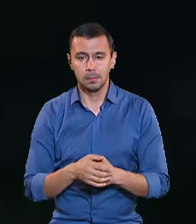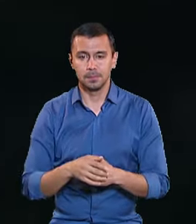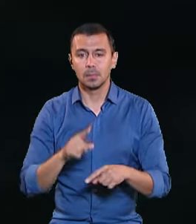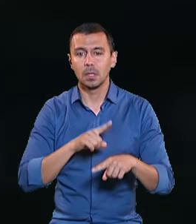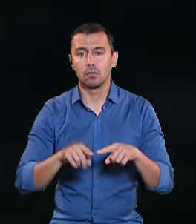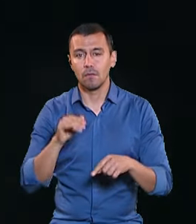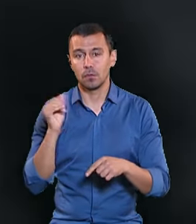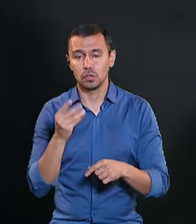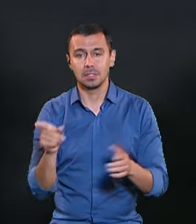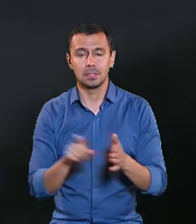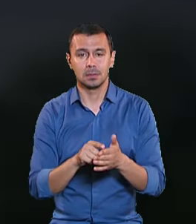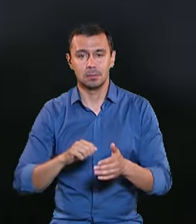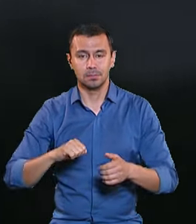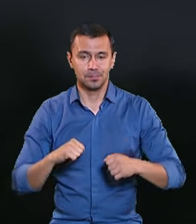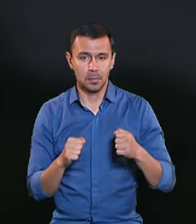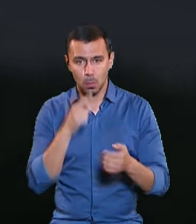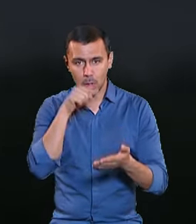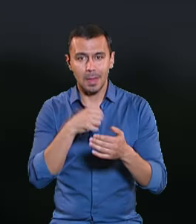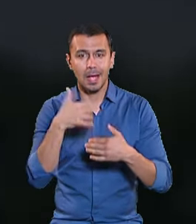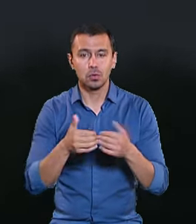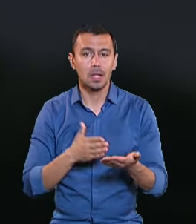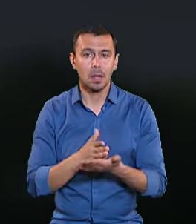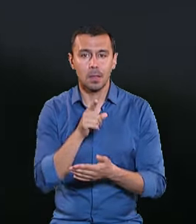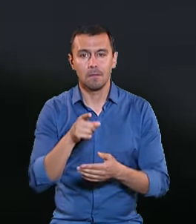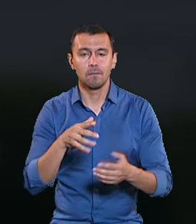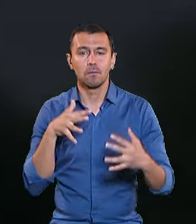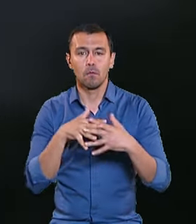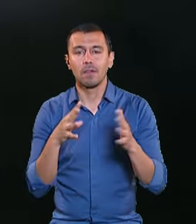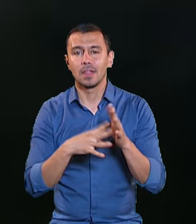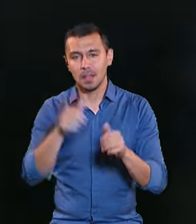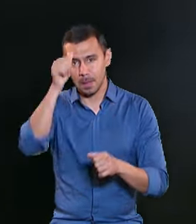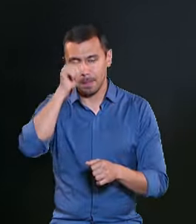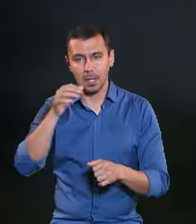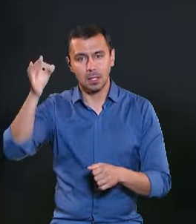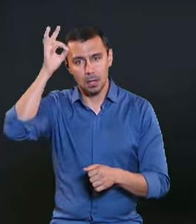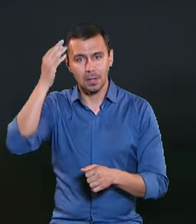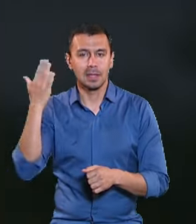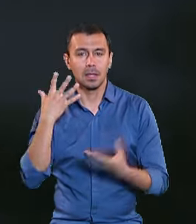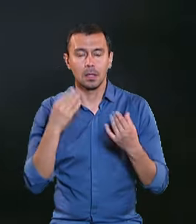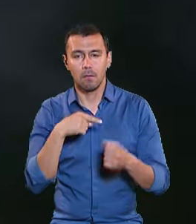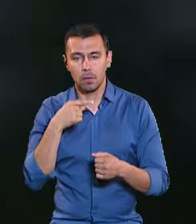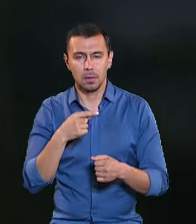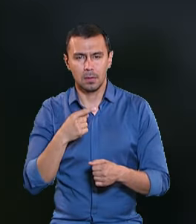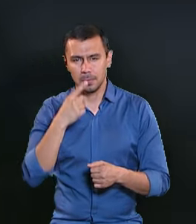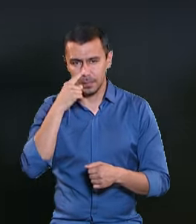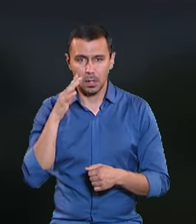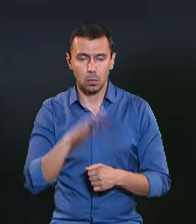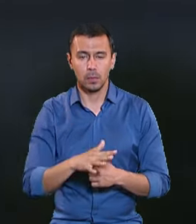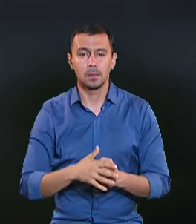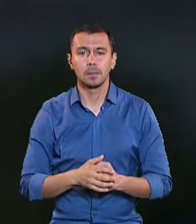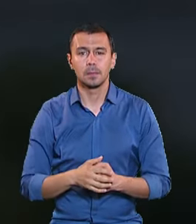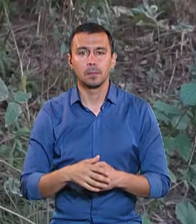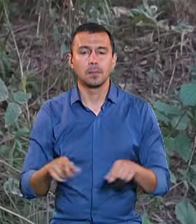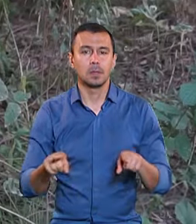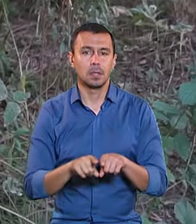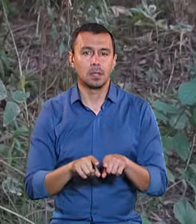Невдовзі «Фіш» із побратимами потрапив на Херсонський напрямок. Там воював 9 місяців. Згадувати ті дні, каже, не любить. Там такі